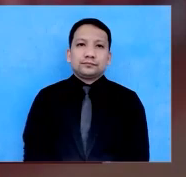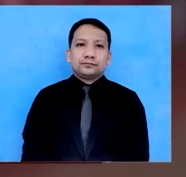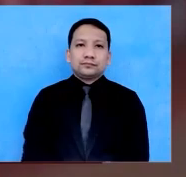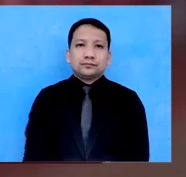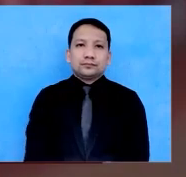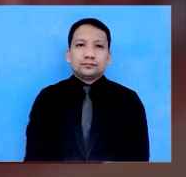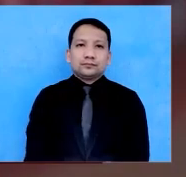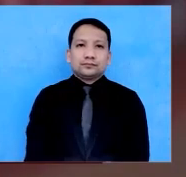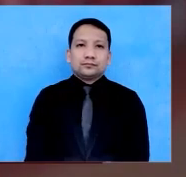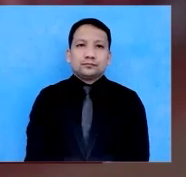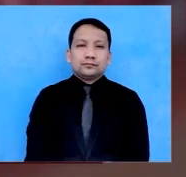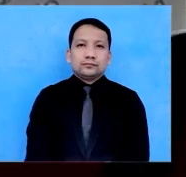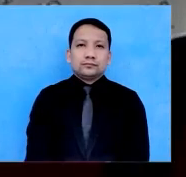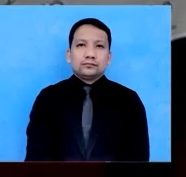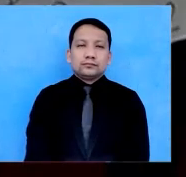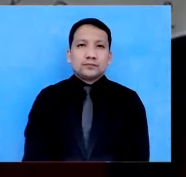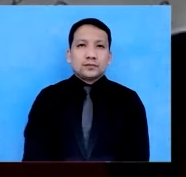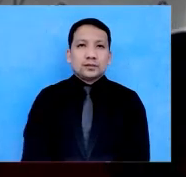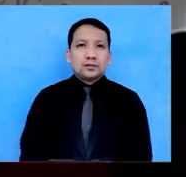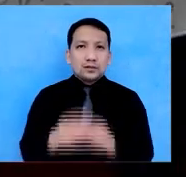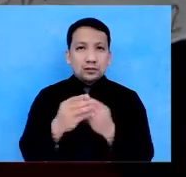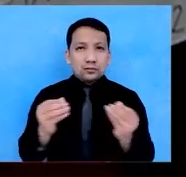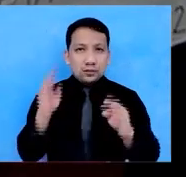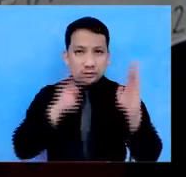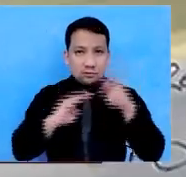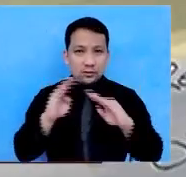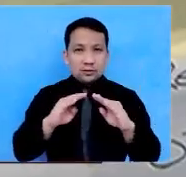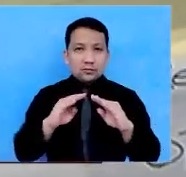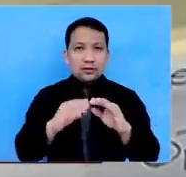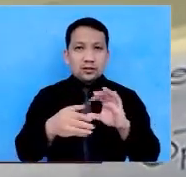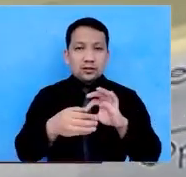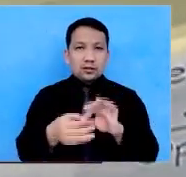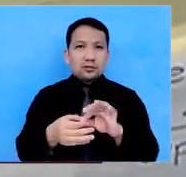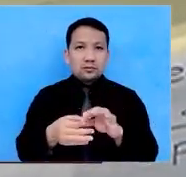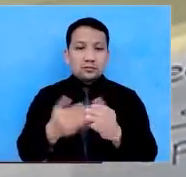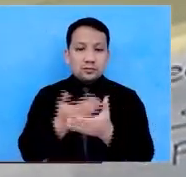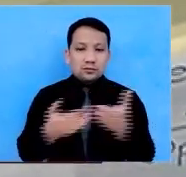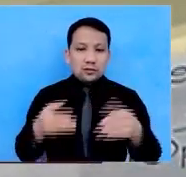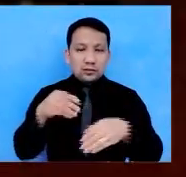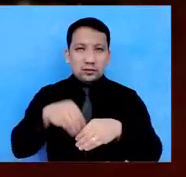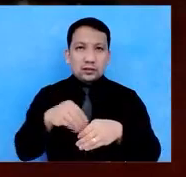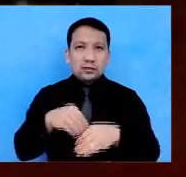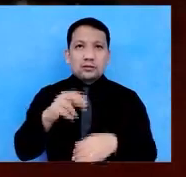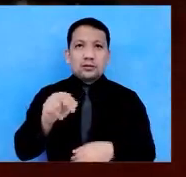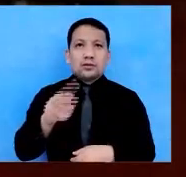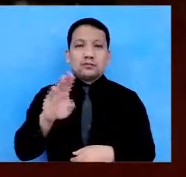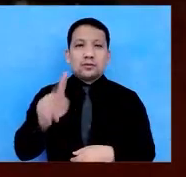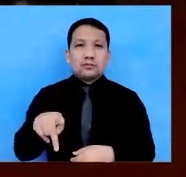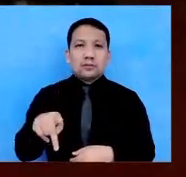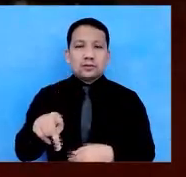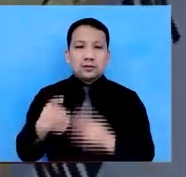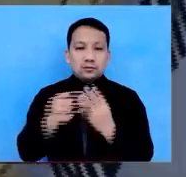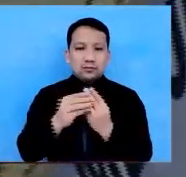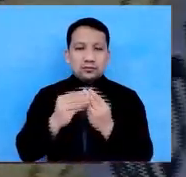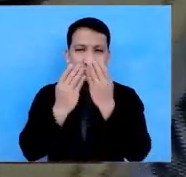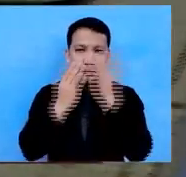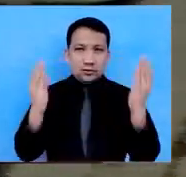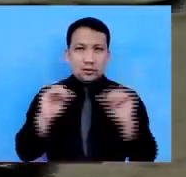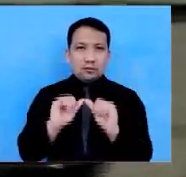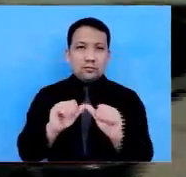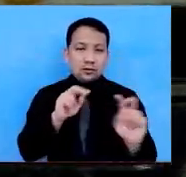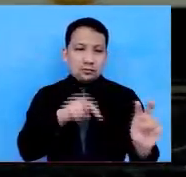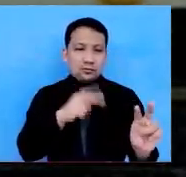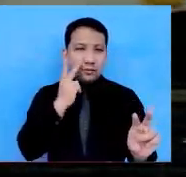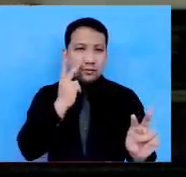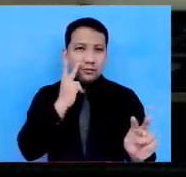Hindi pa man tuluyang nareresolba ang problema sa pagpasok ng mga kontrabando sa loob ng New Bilibid Prison sa Muntinlupa, nabistong may isa pa